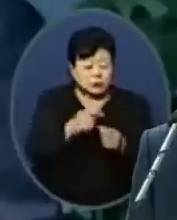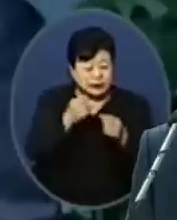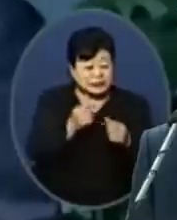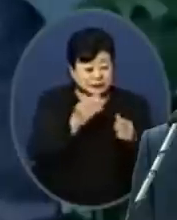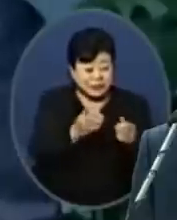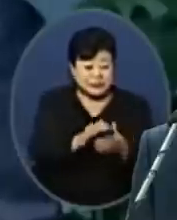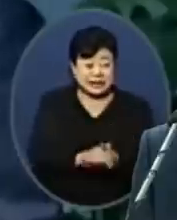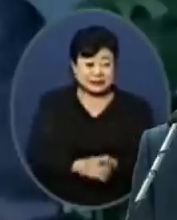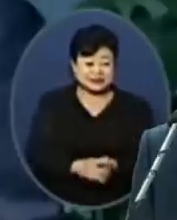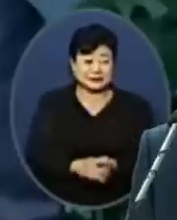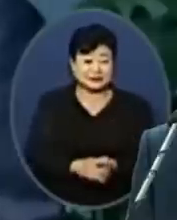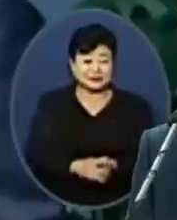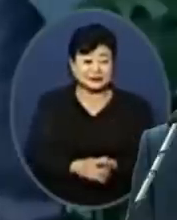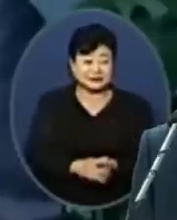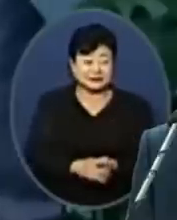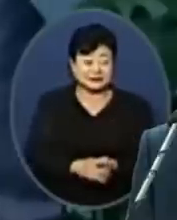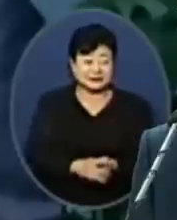사세요.